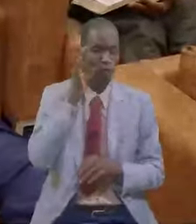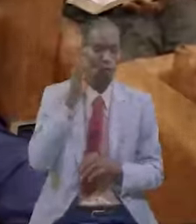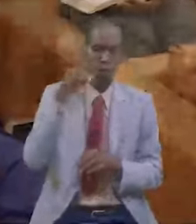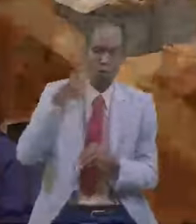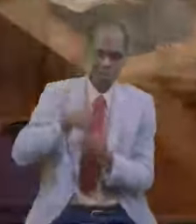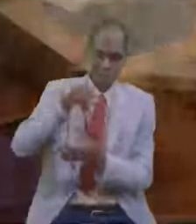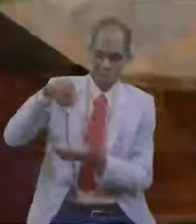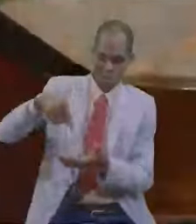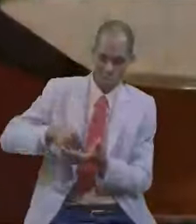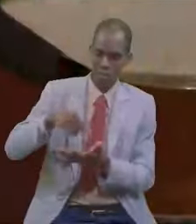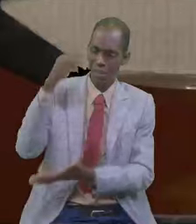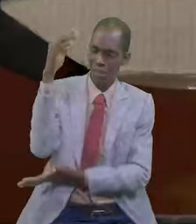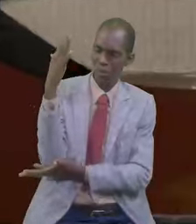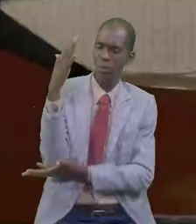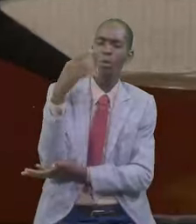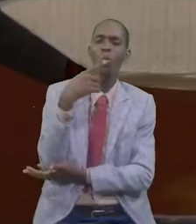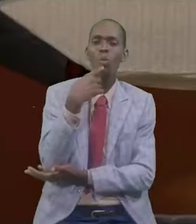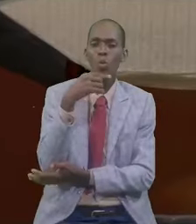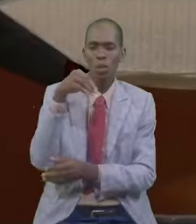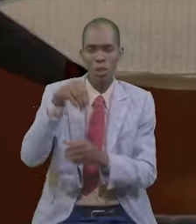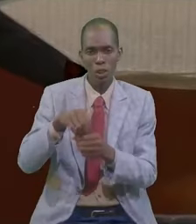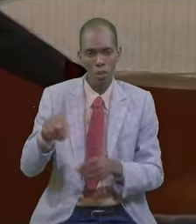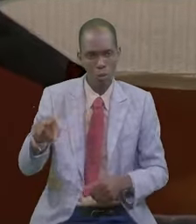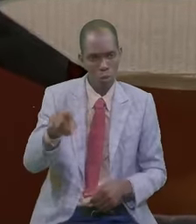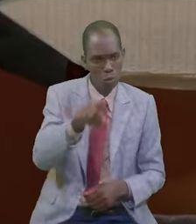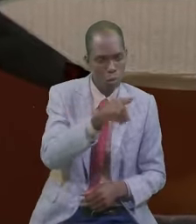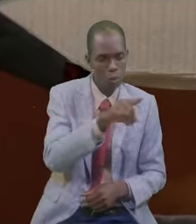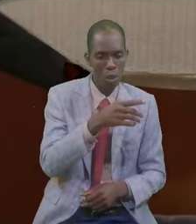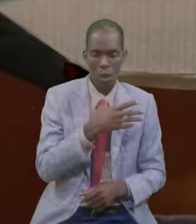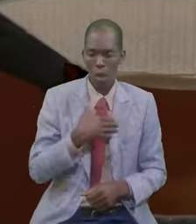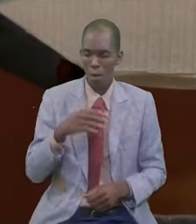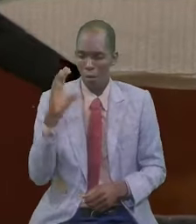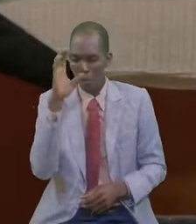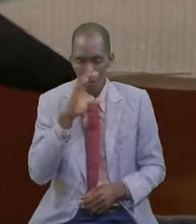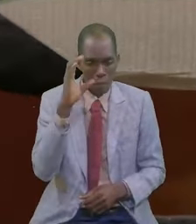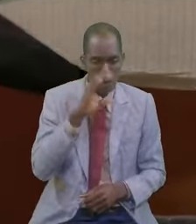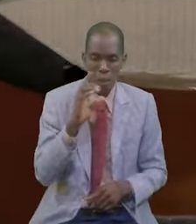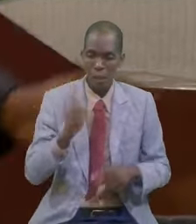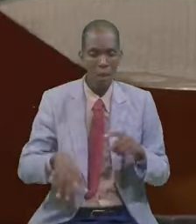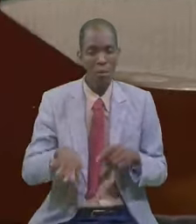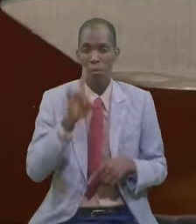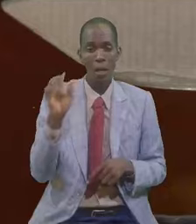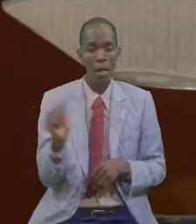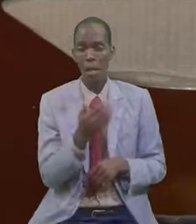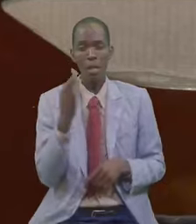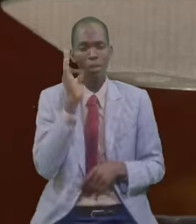se référant à toi en particulier, et dit, et je n'en trouve point, coupez-le. Pourquoi